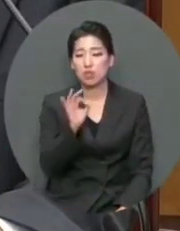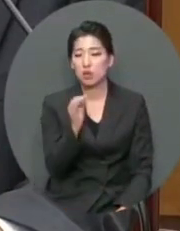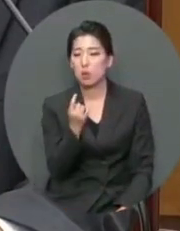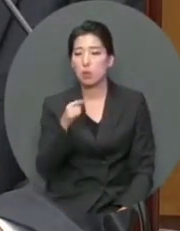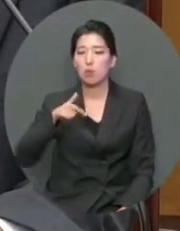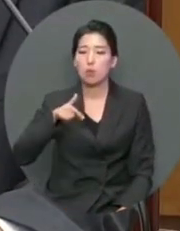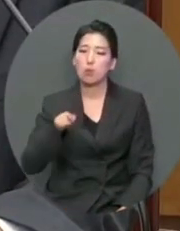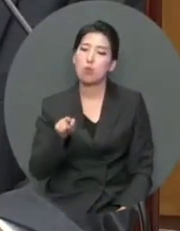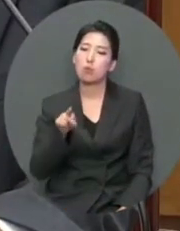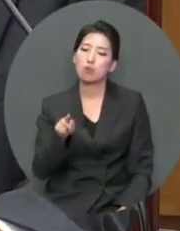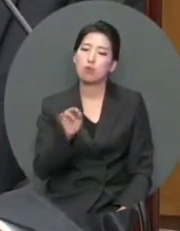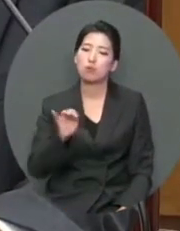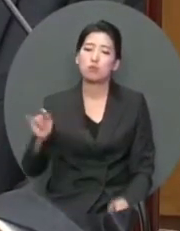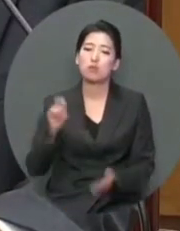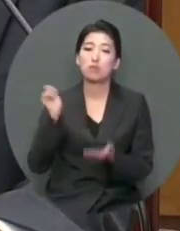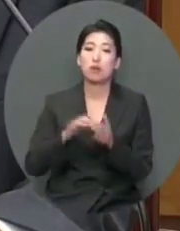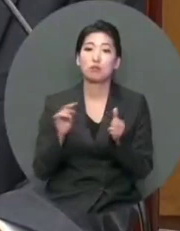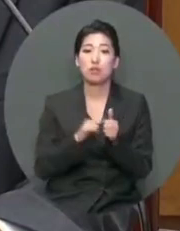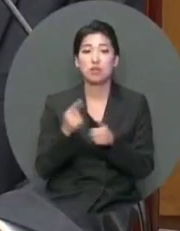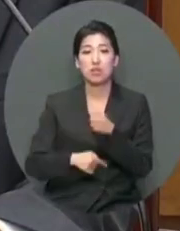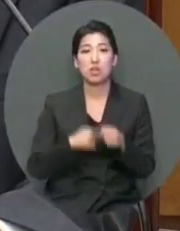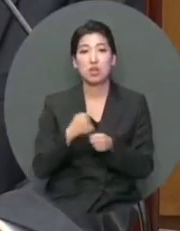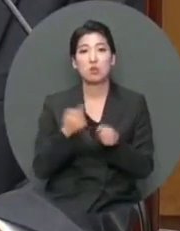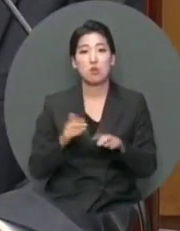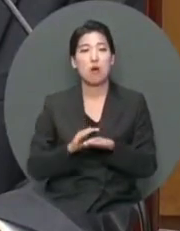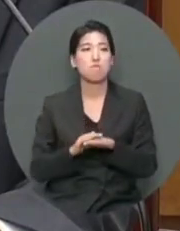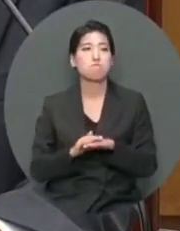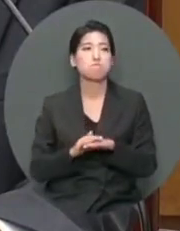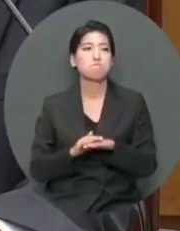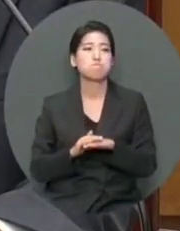쥐고 있었느냐? 그분이